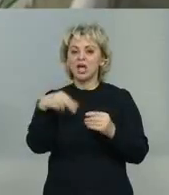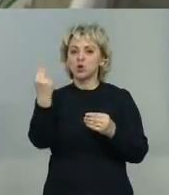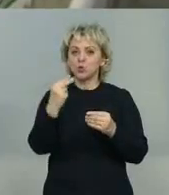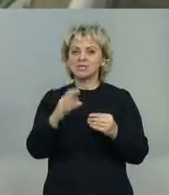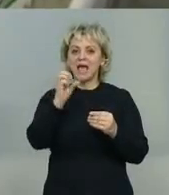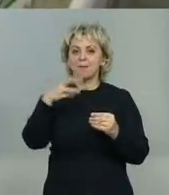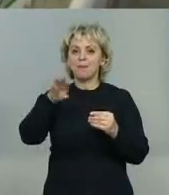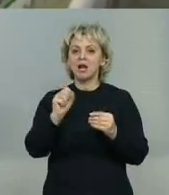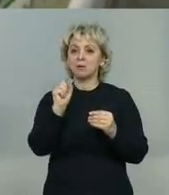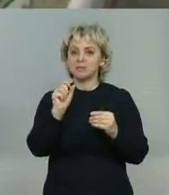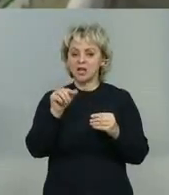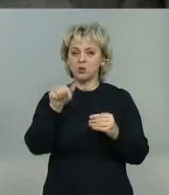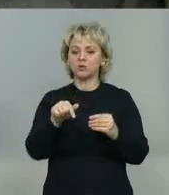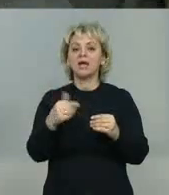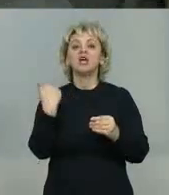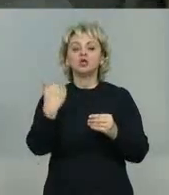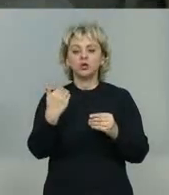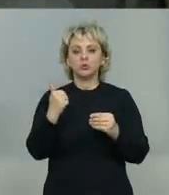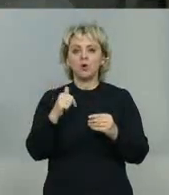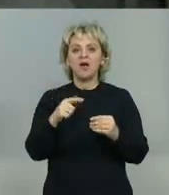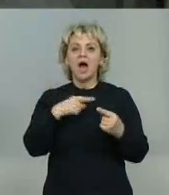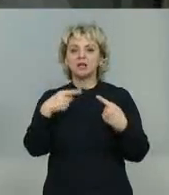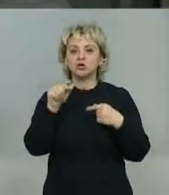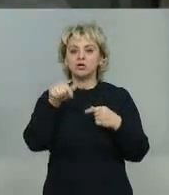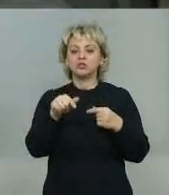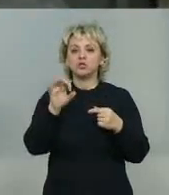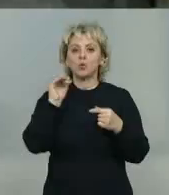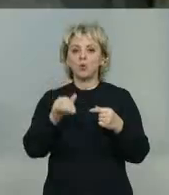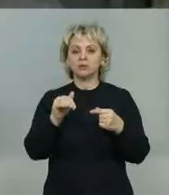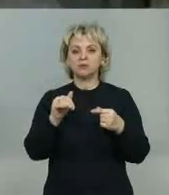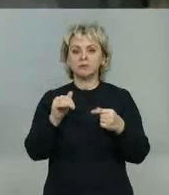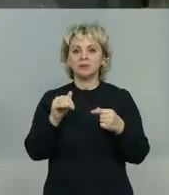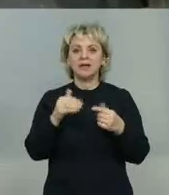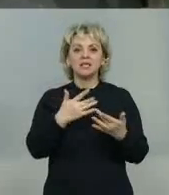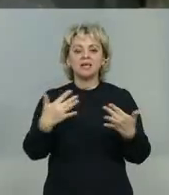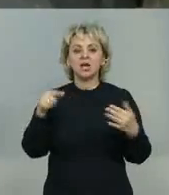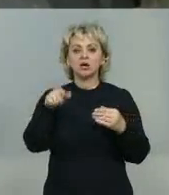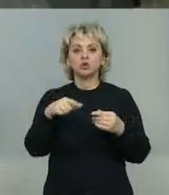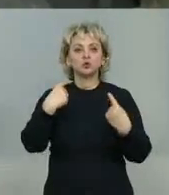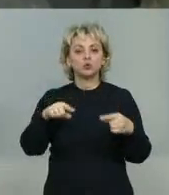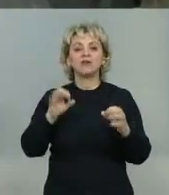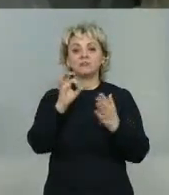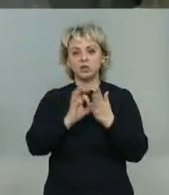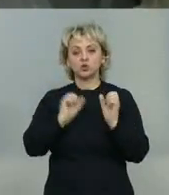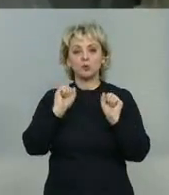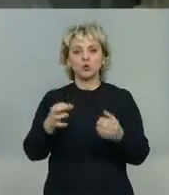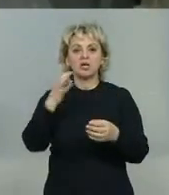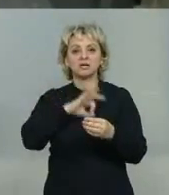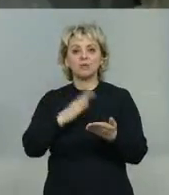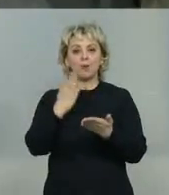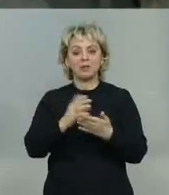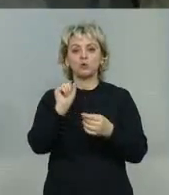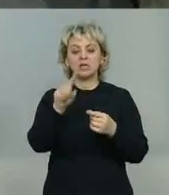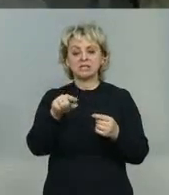росписью эмалями и позолотой. Ее, в отличие там, от некоторых других, в принципе, можно было использовать и по